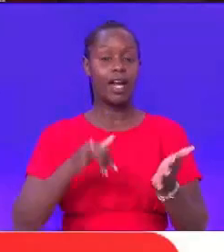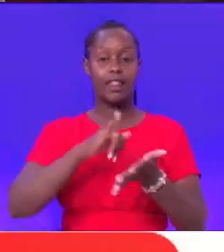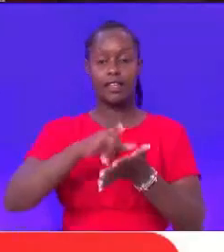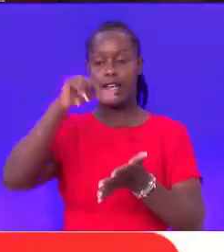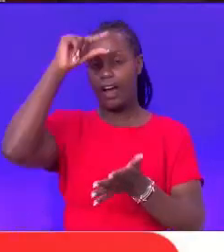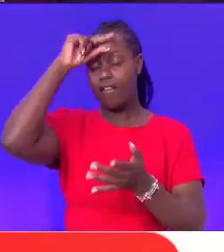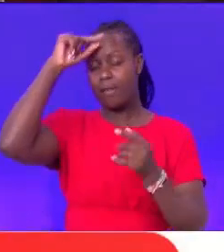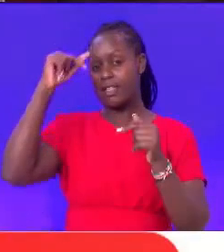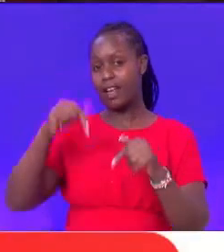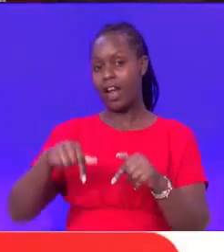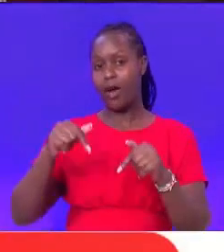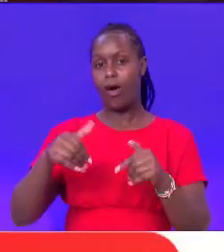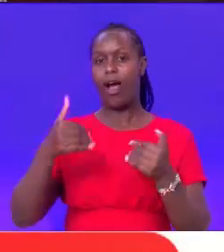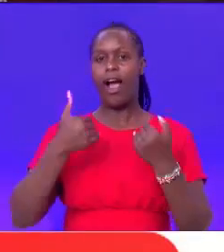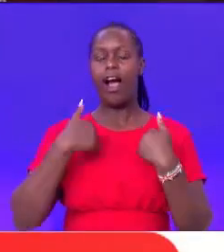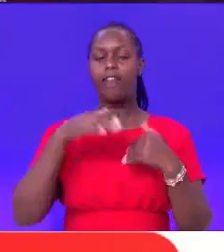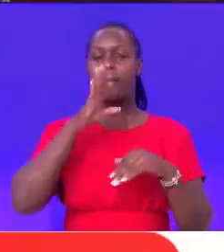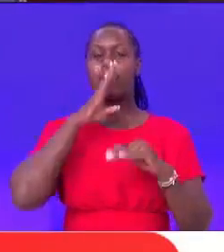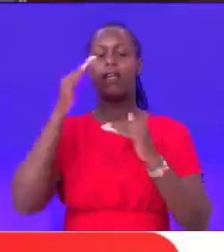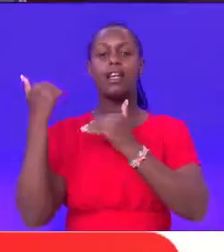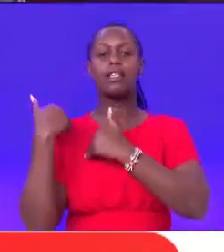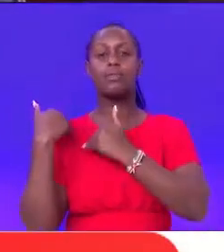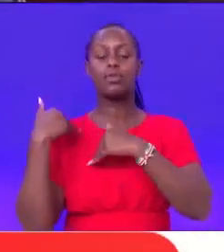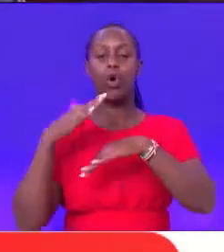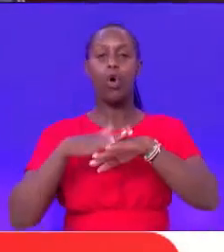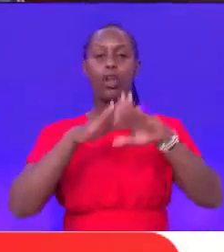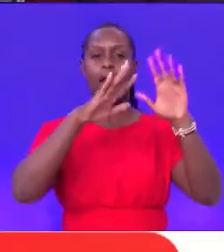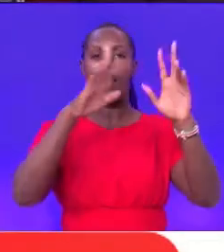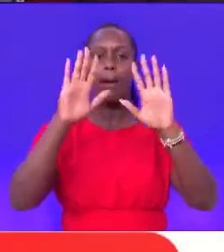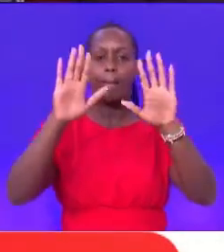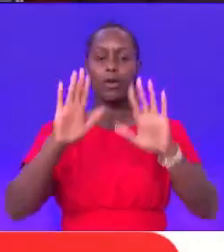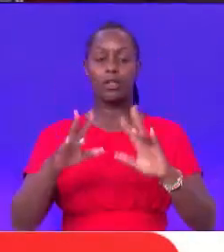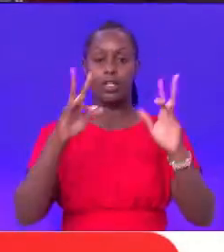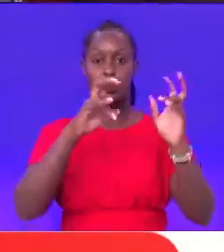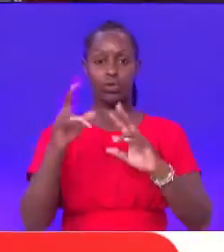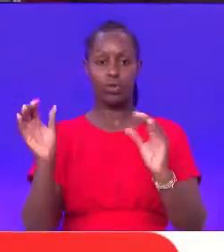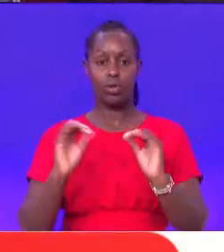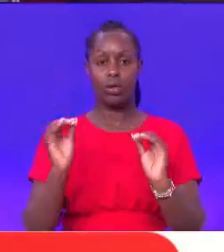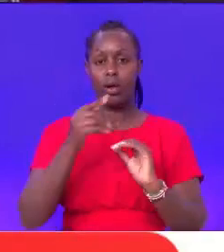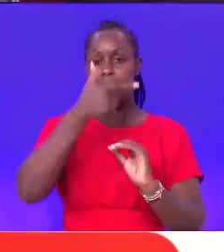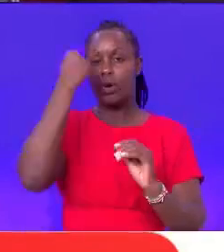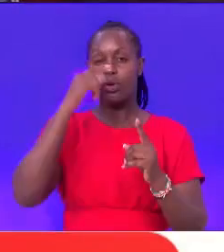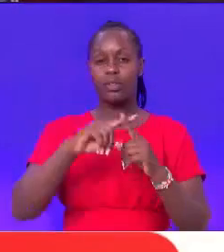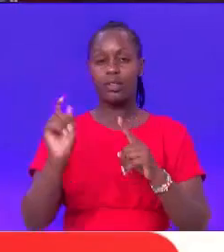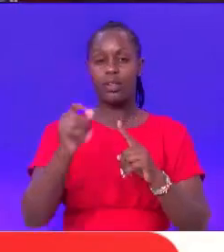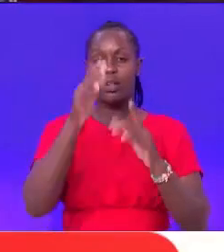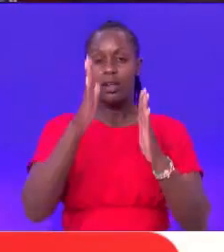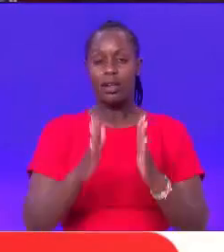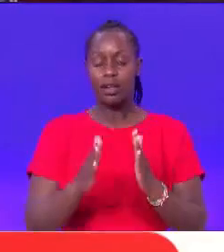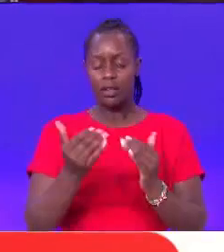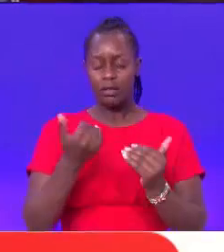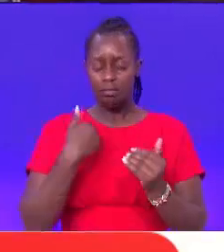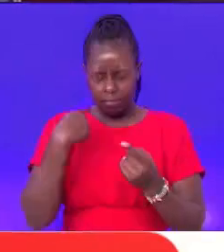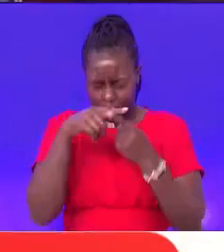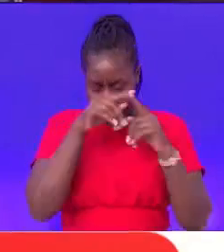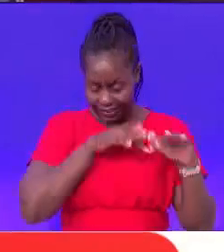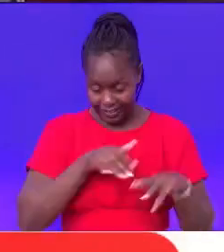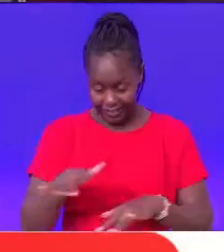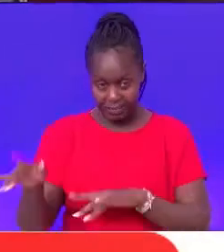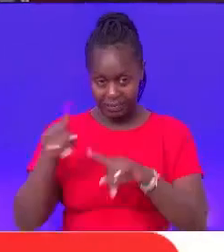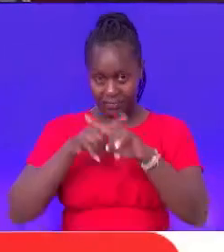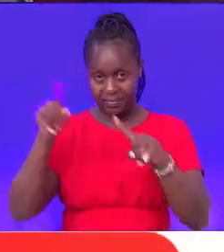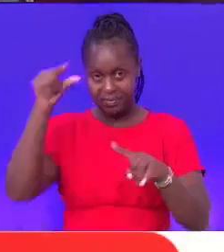Kwanza imekosa kushughulikia masuala muhimu, kwani sasa maelfu ya Wakenya wanasongwa ila serikali haichukui hatua